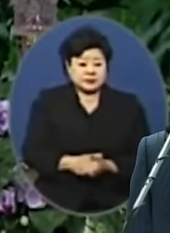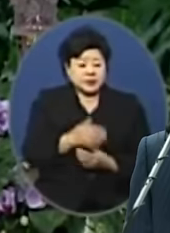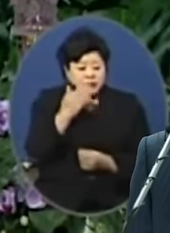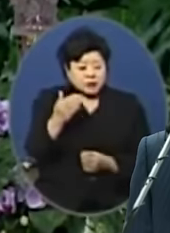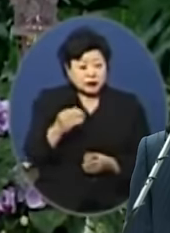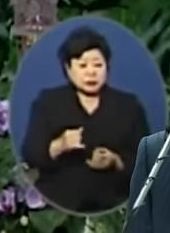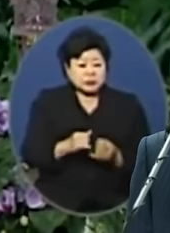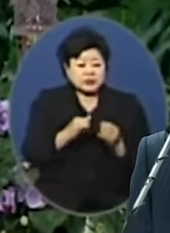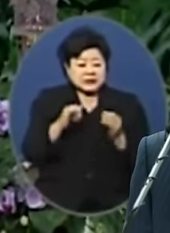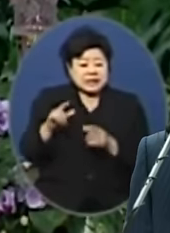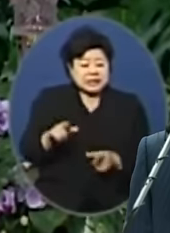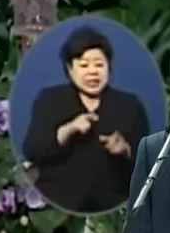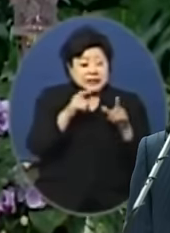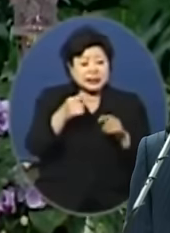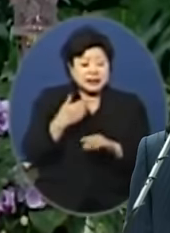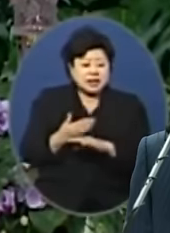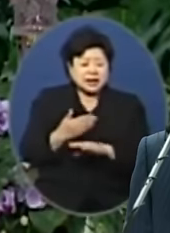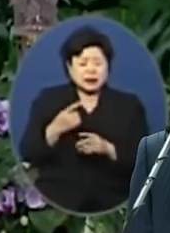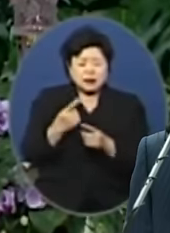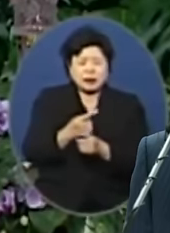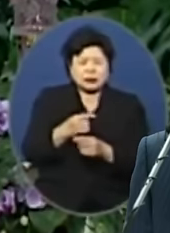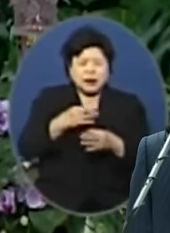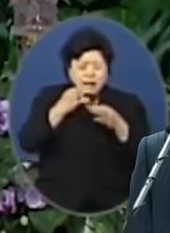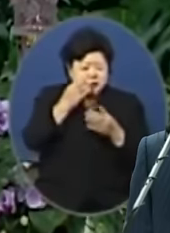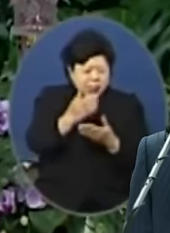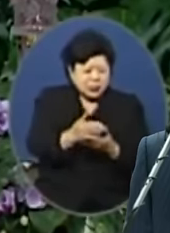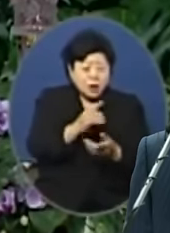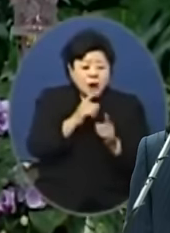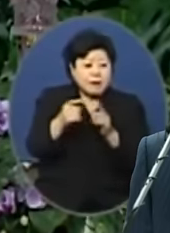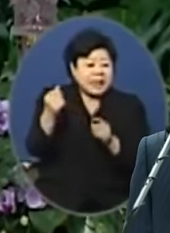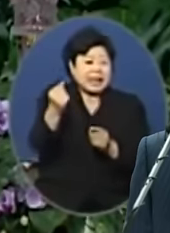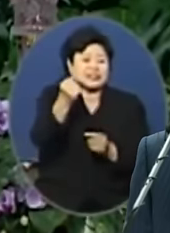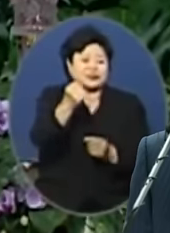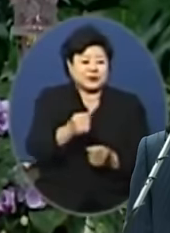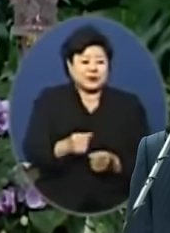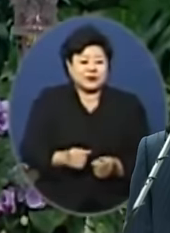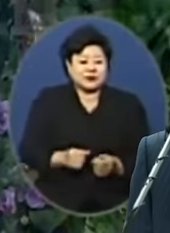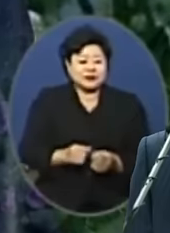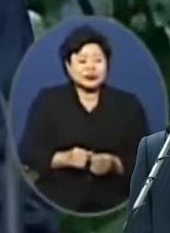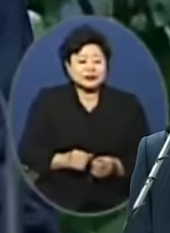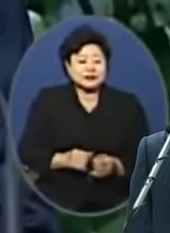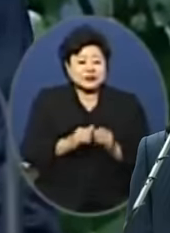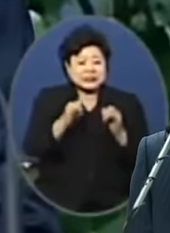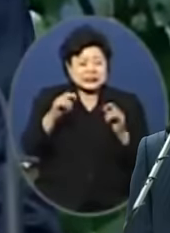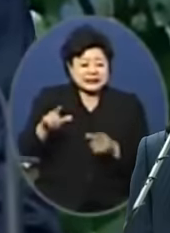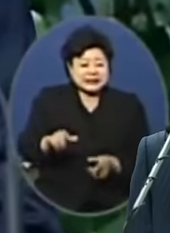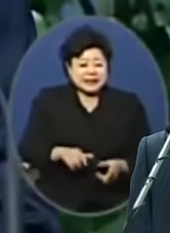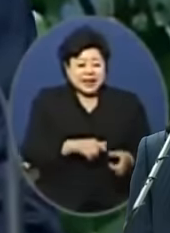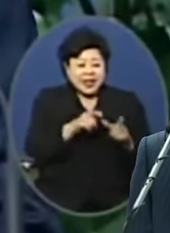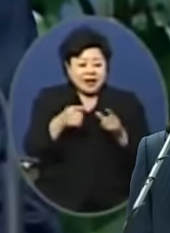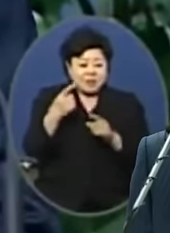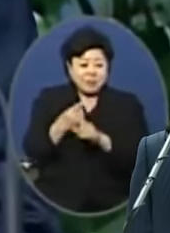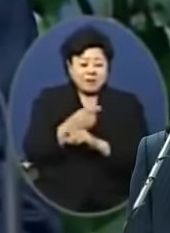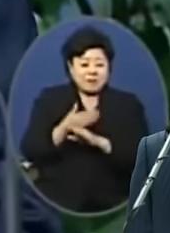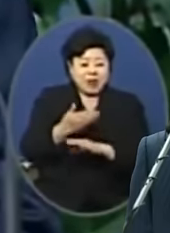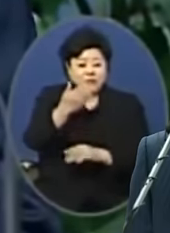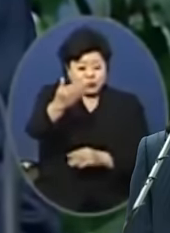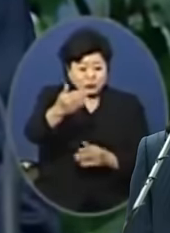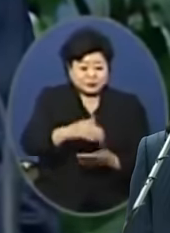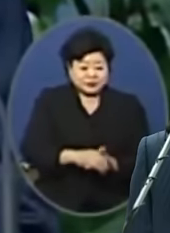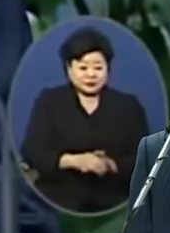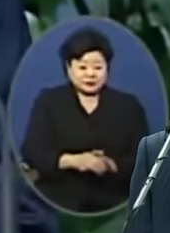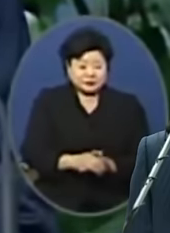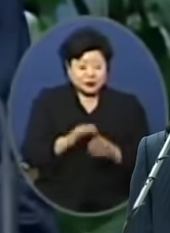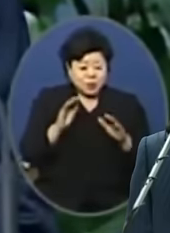여러분 인생을 다른 것으로 바꾸려고 애를 쓰지 말고 말로써 여러분 인생을 이 자리에서부터 바꿀 수가 있는 것입니다.